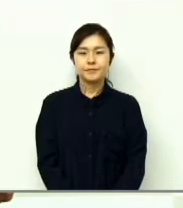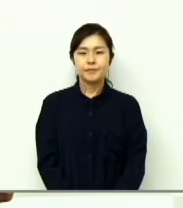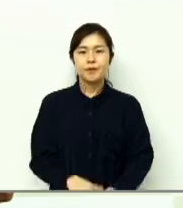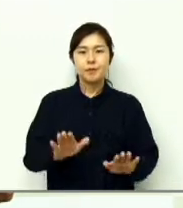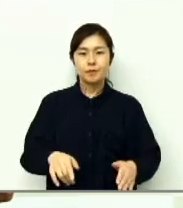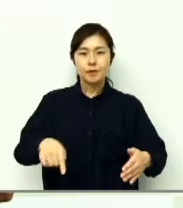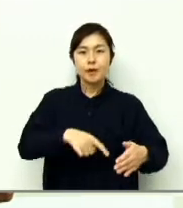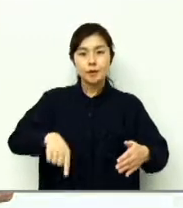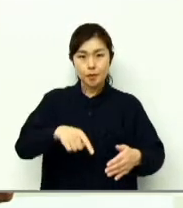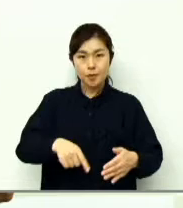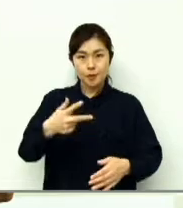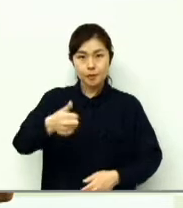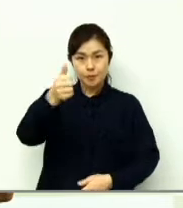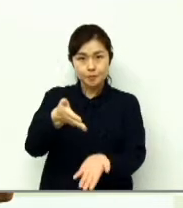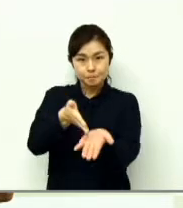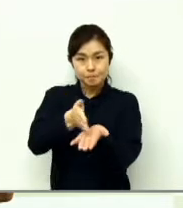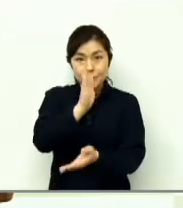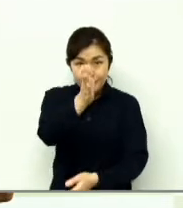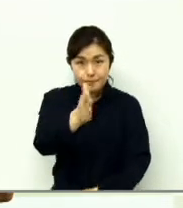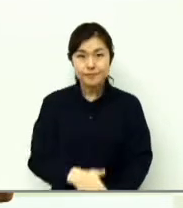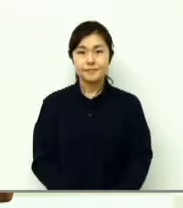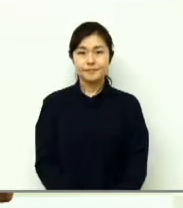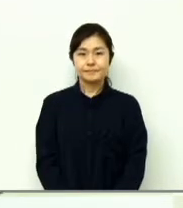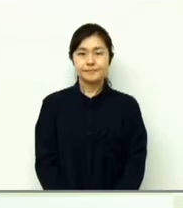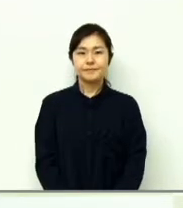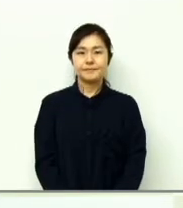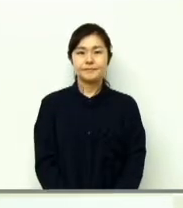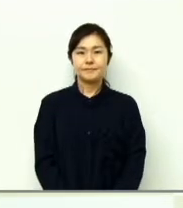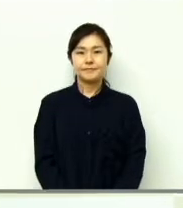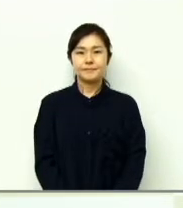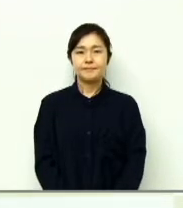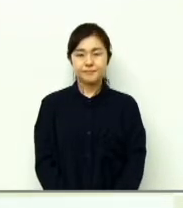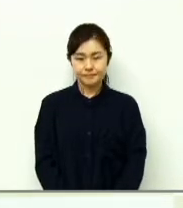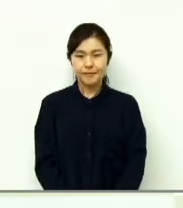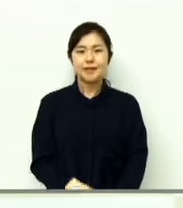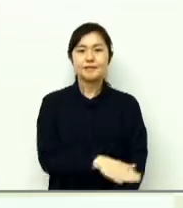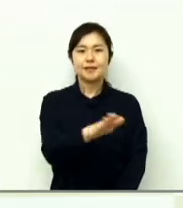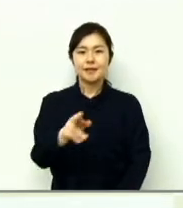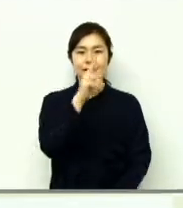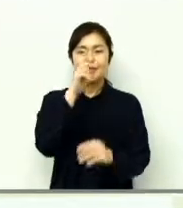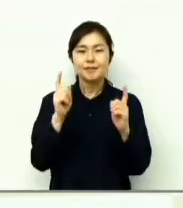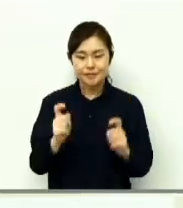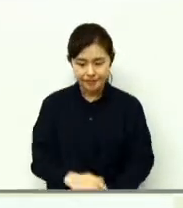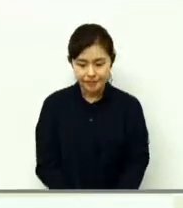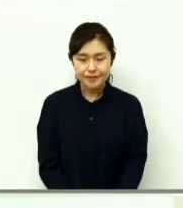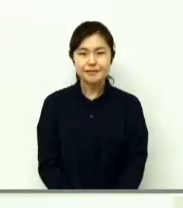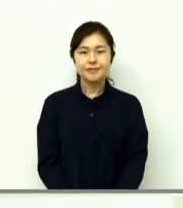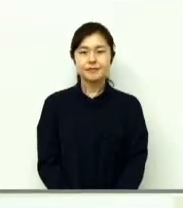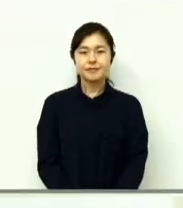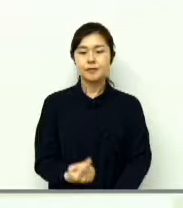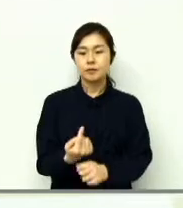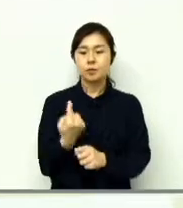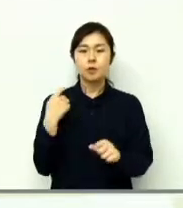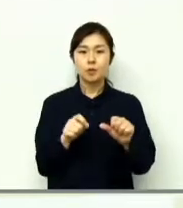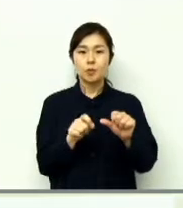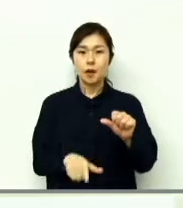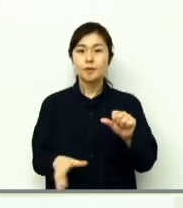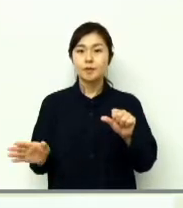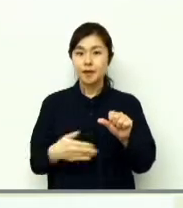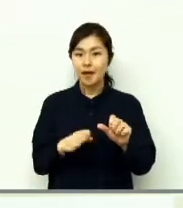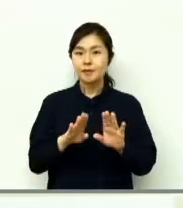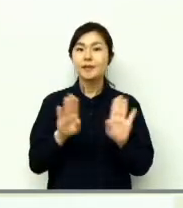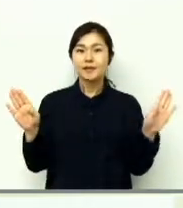内容につきまして、市長さんの方からご説明をお願いします。 はい。皆さんこんにちは。昨年5月から開校され